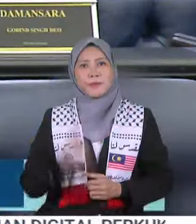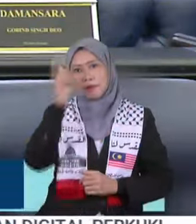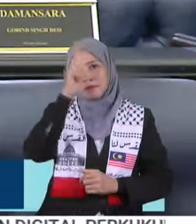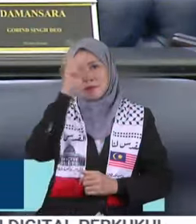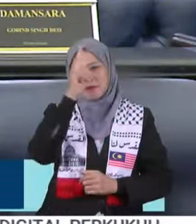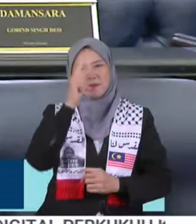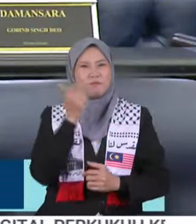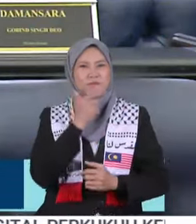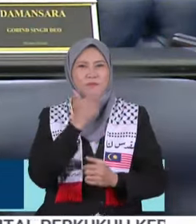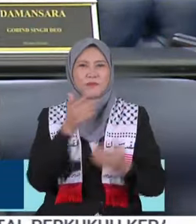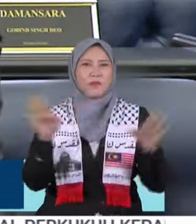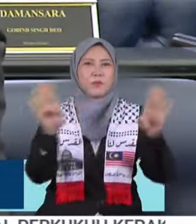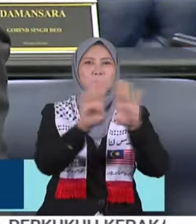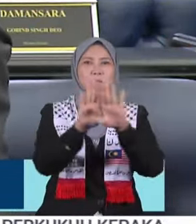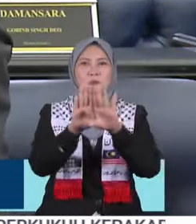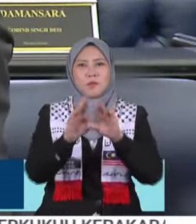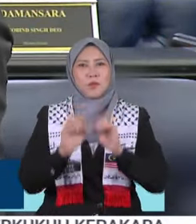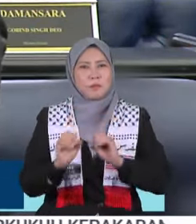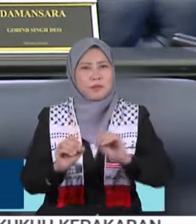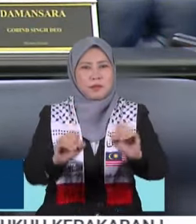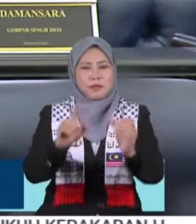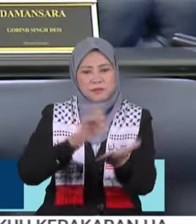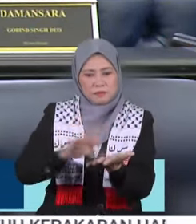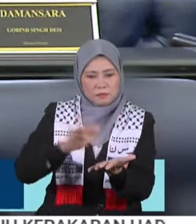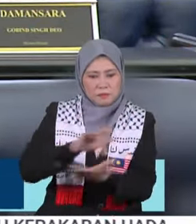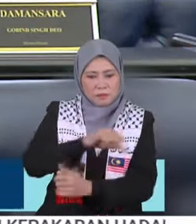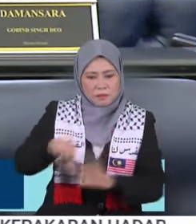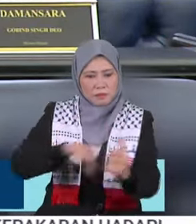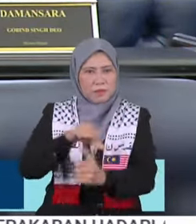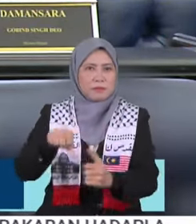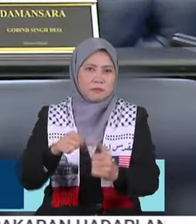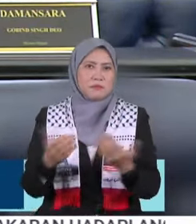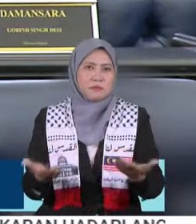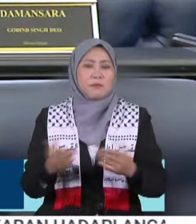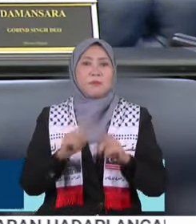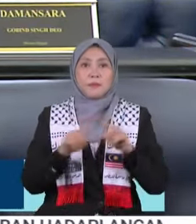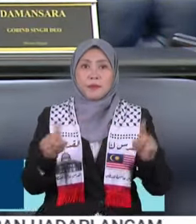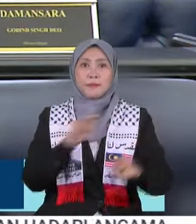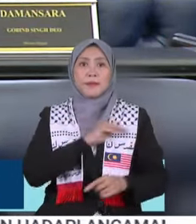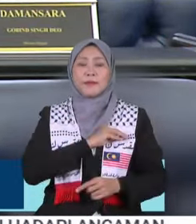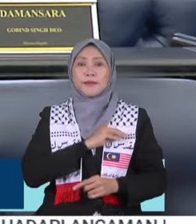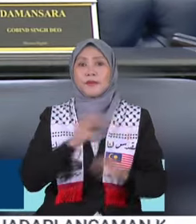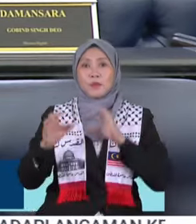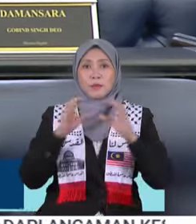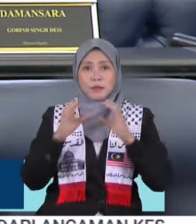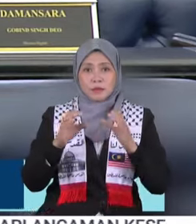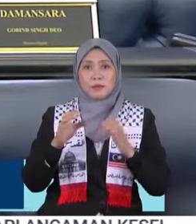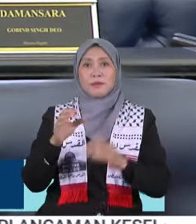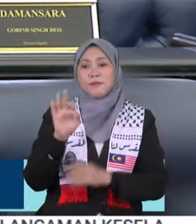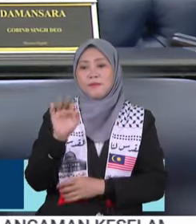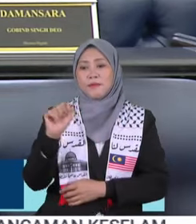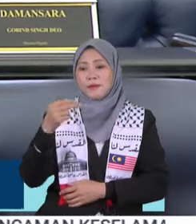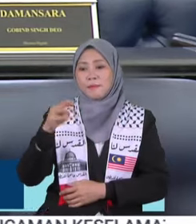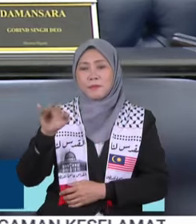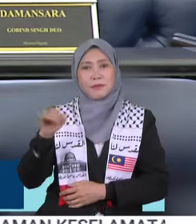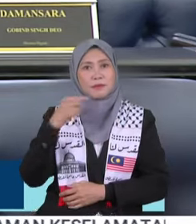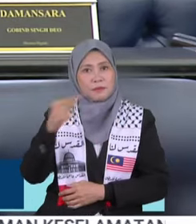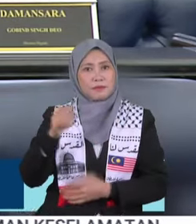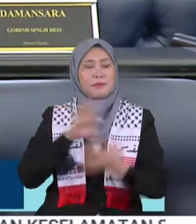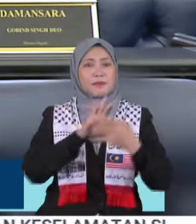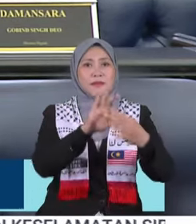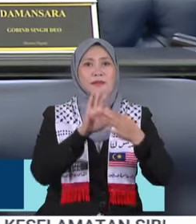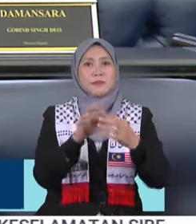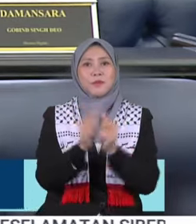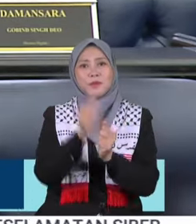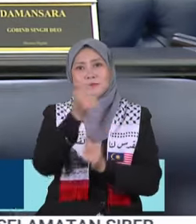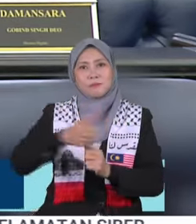Kerajaan tidak berhasrat untuk menutup mana-mana pengoperasian media sosial. Bagaimanapun, menurut Menteri Komunikasi Fahmi Fazil, kerjasama